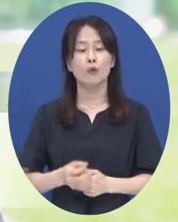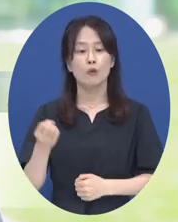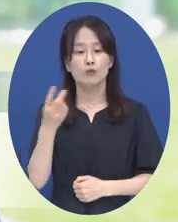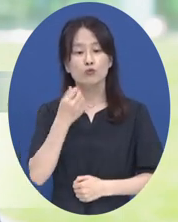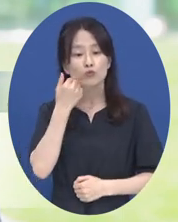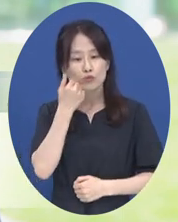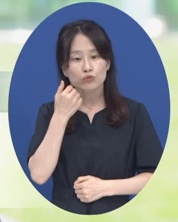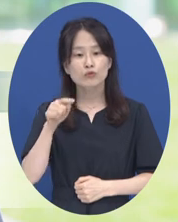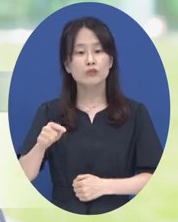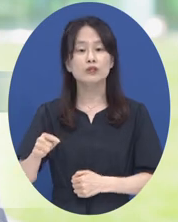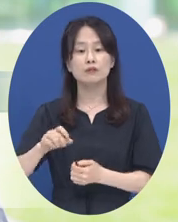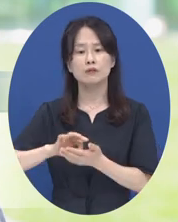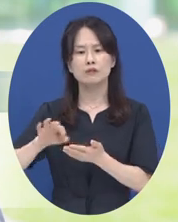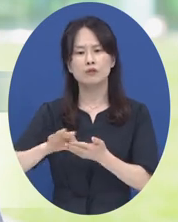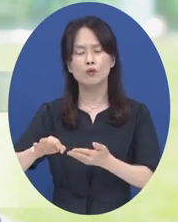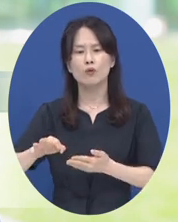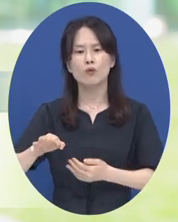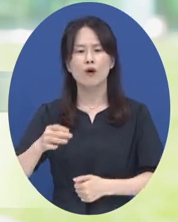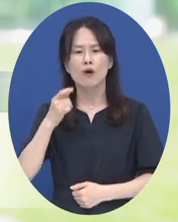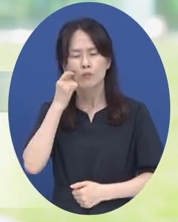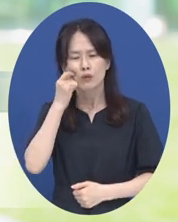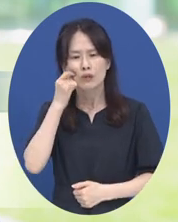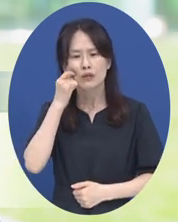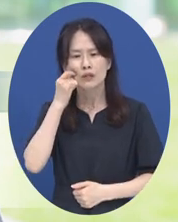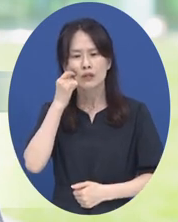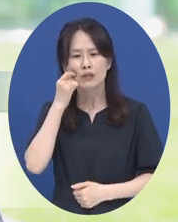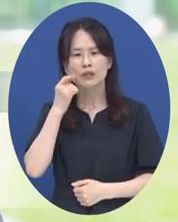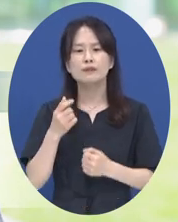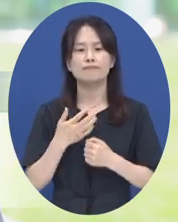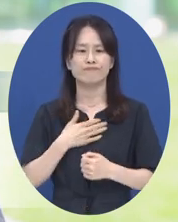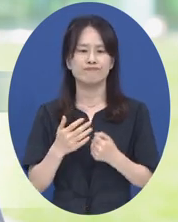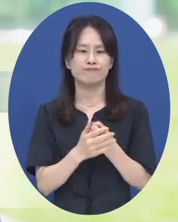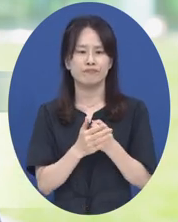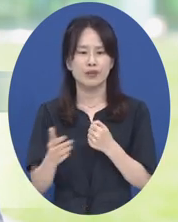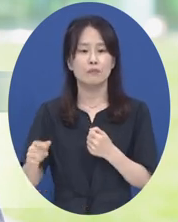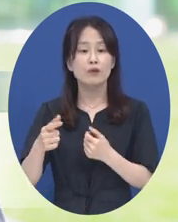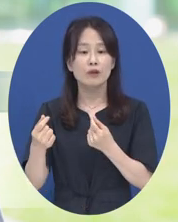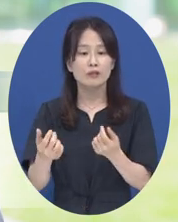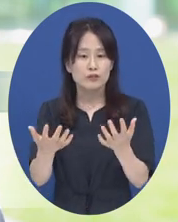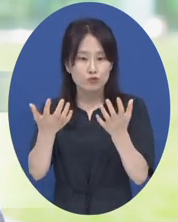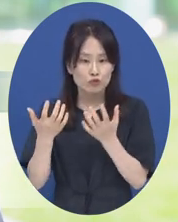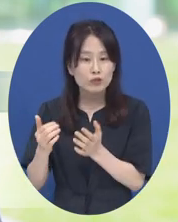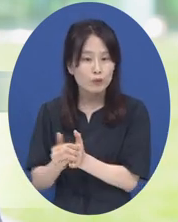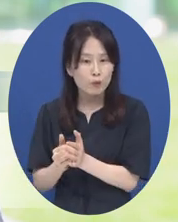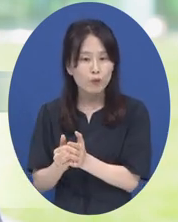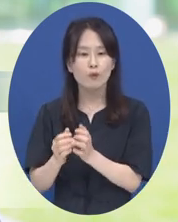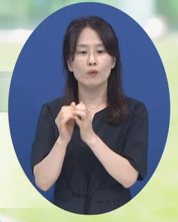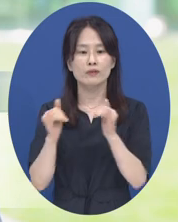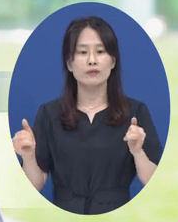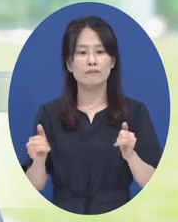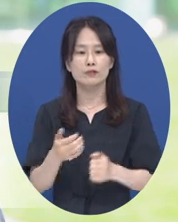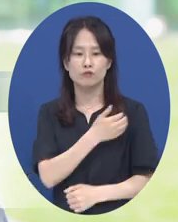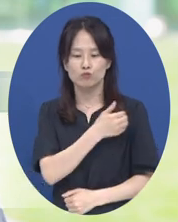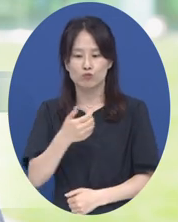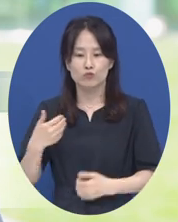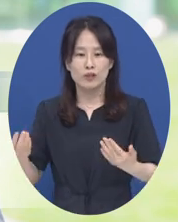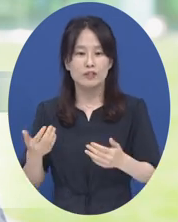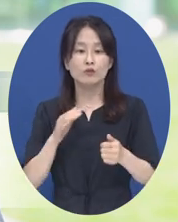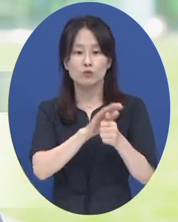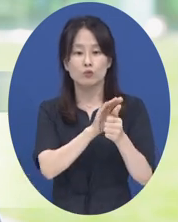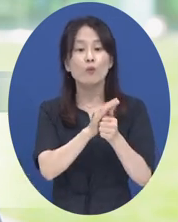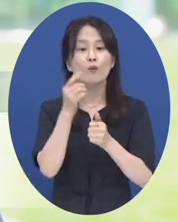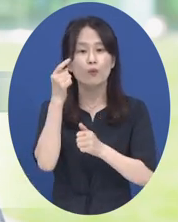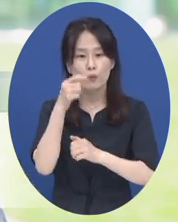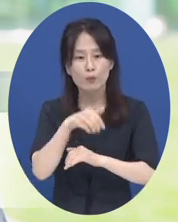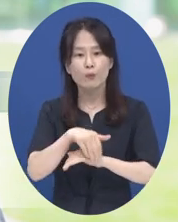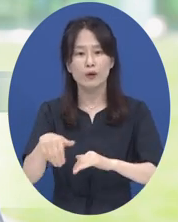그리고 누군가나 이런 시설을 이용할 수 없는 그런 거를 우리가 알기 때문에 이런 시설을 유치를 했고 또 주민들한테